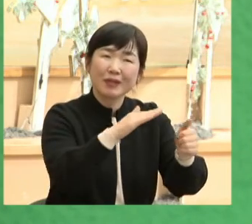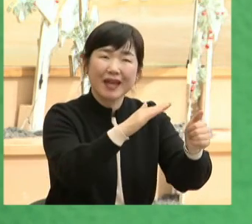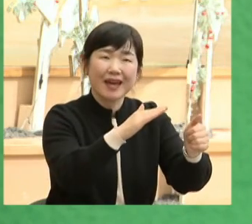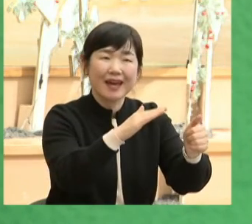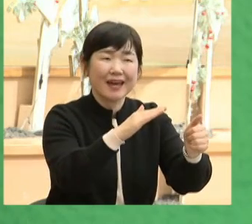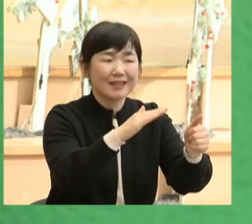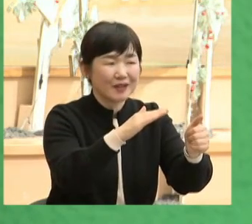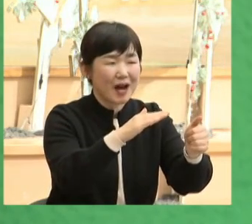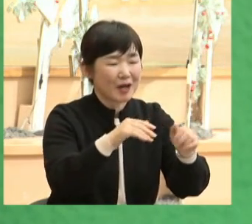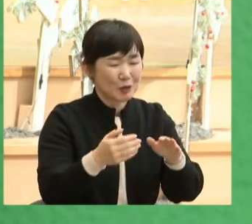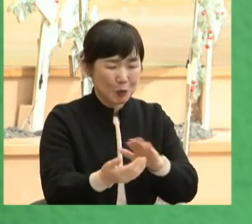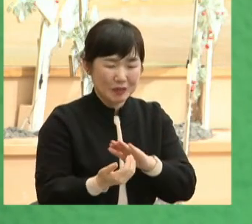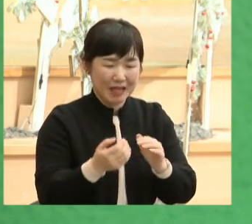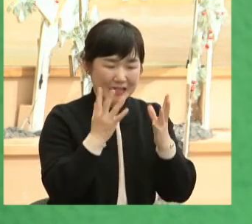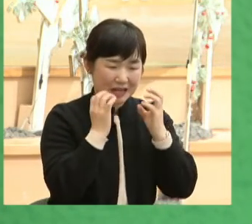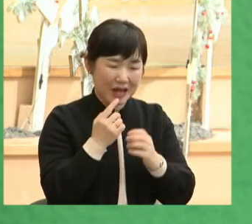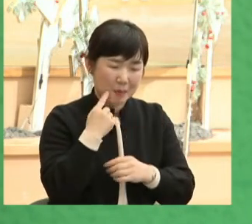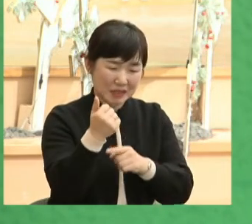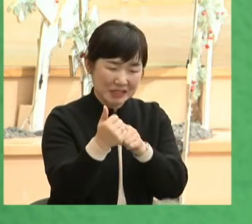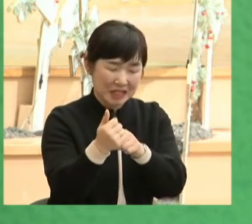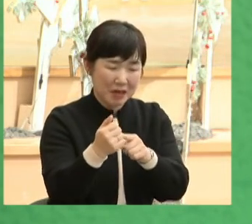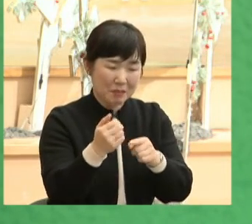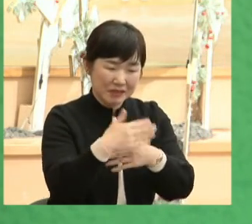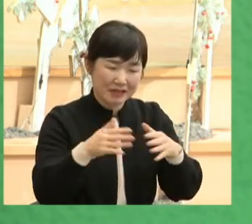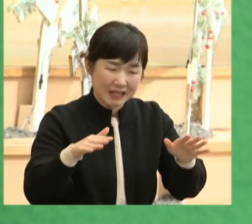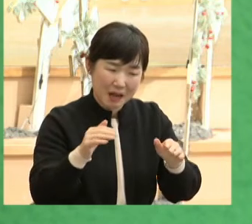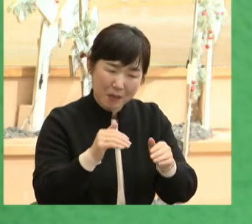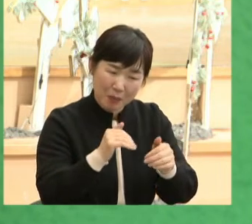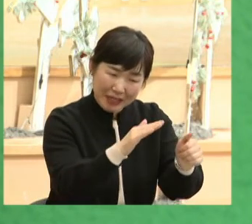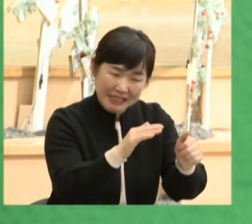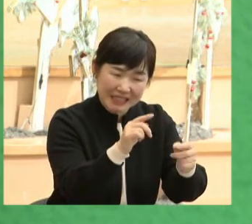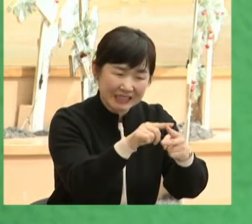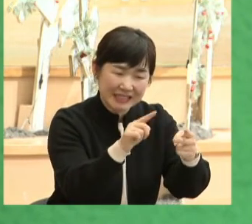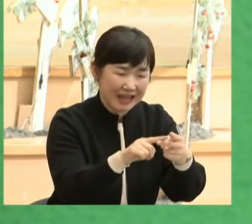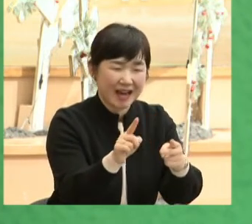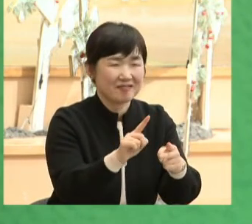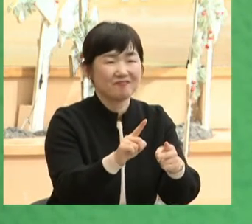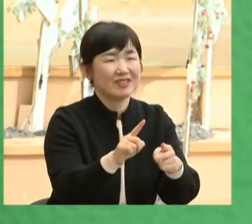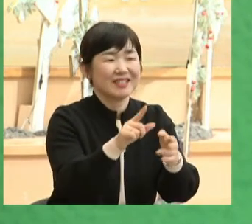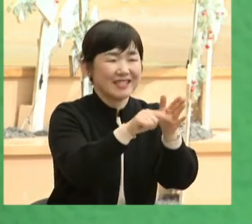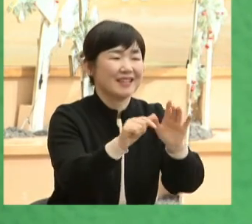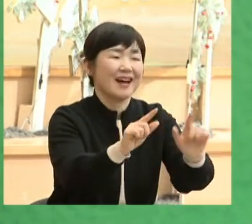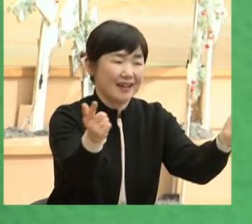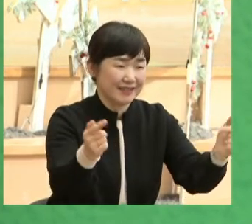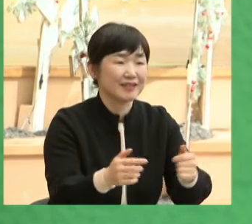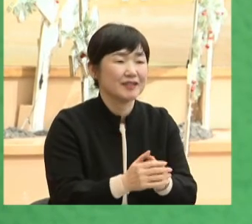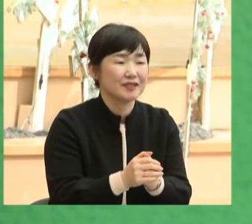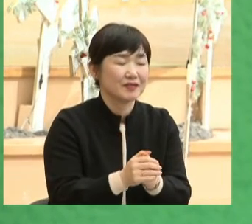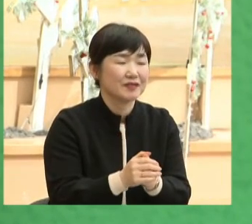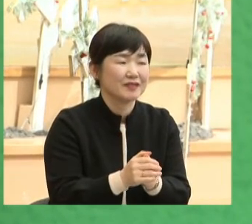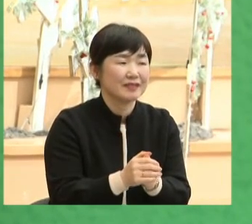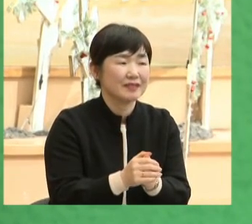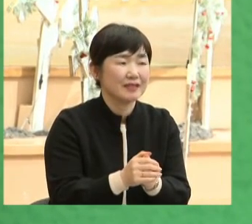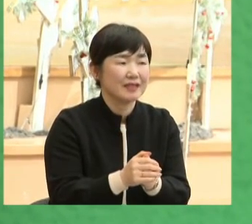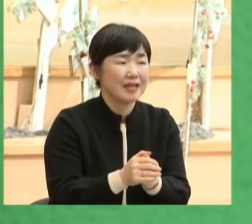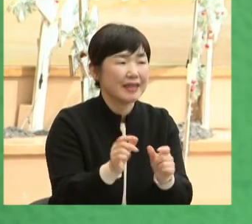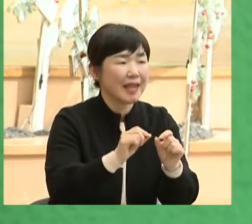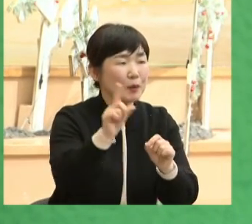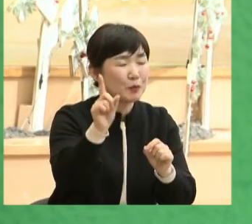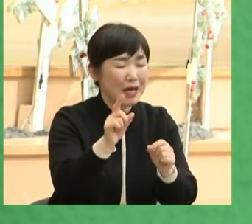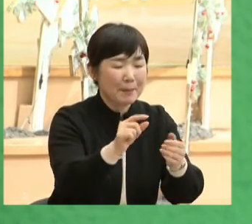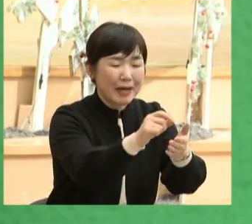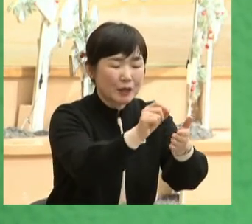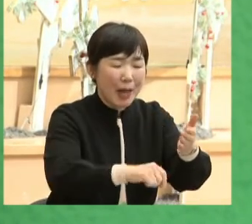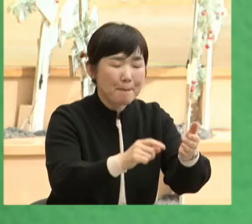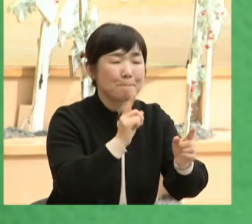지금 살아야 했던 것처럼 천사를 보내셔서 하나님의 말씀 하시는 그런 시대는 아니에요 kg